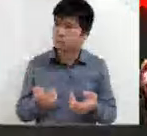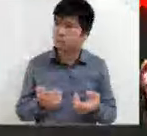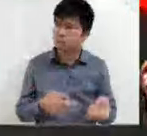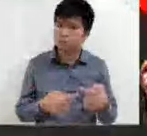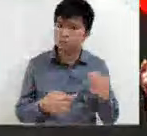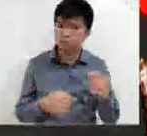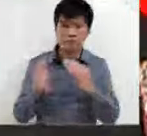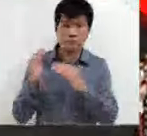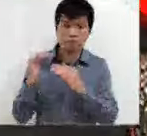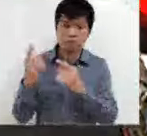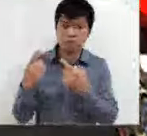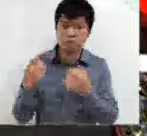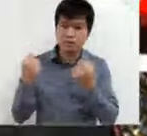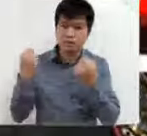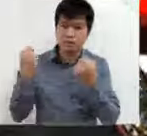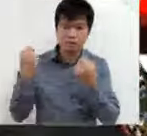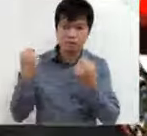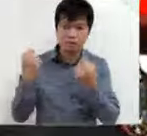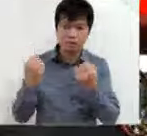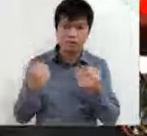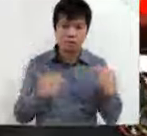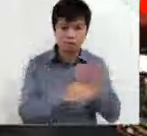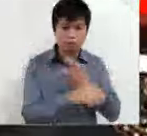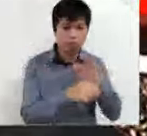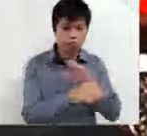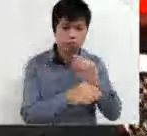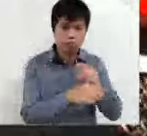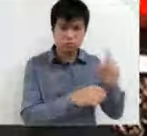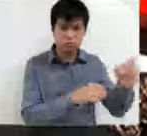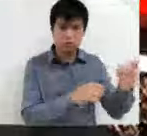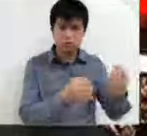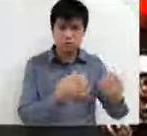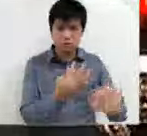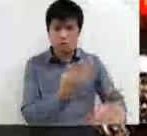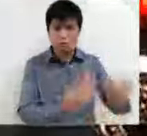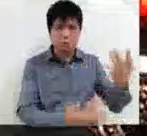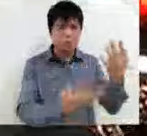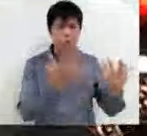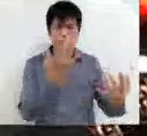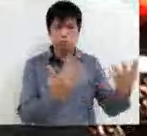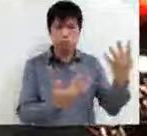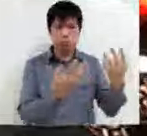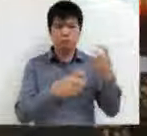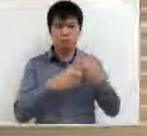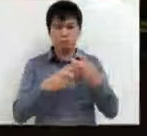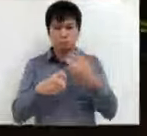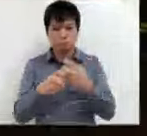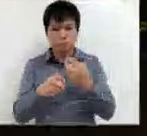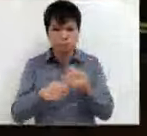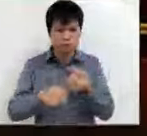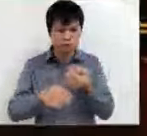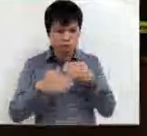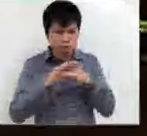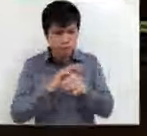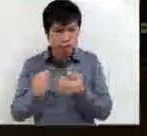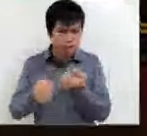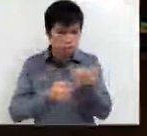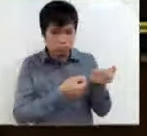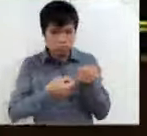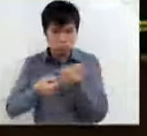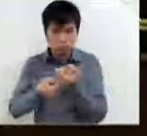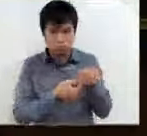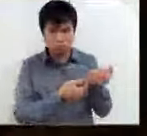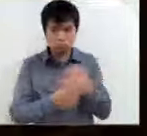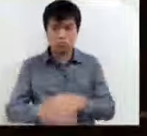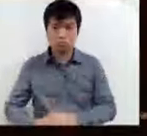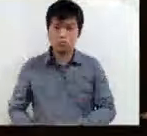namin na punong-puno po yung loob talaga kaya sobrang laki po ng apoy at nahirapan po yung mga bumbero natin na makapasok. Naging problema